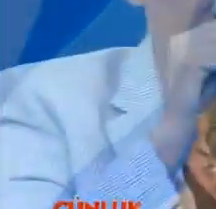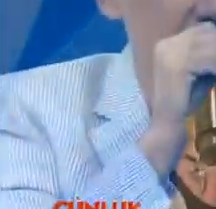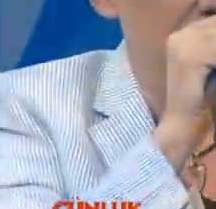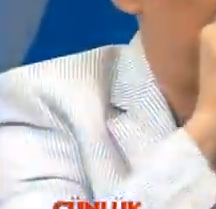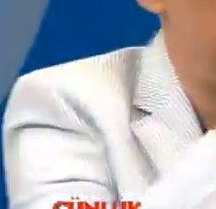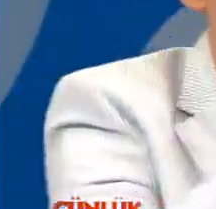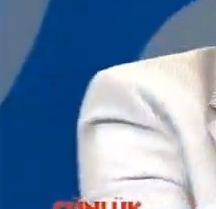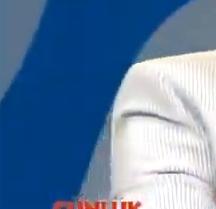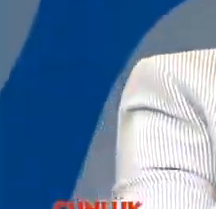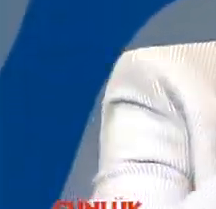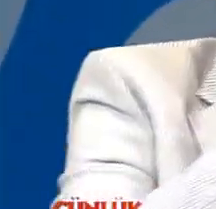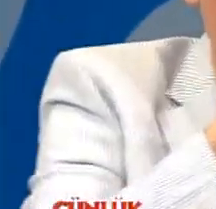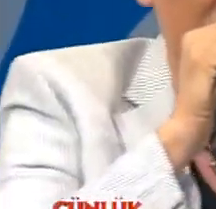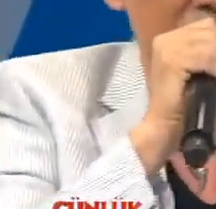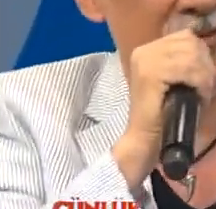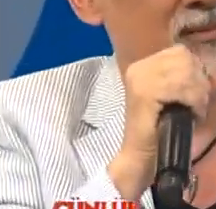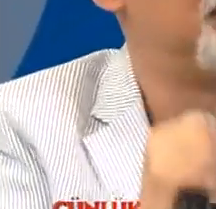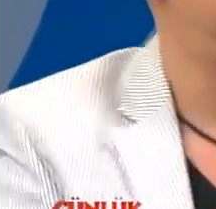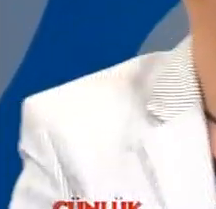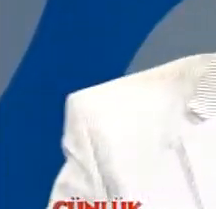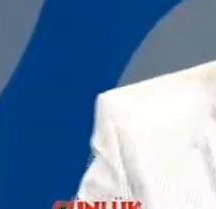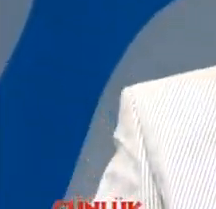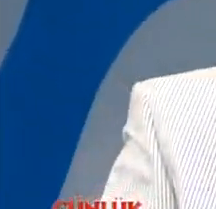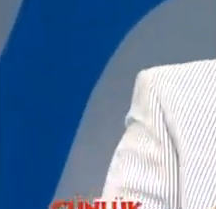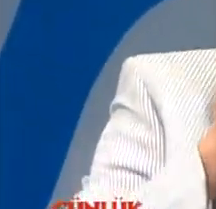My shadow of losing.